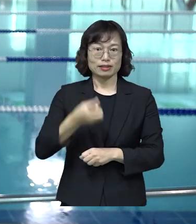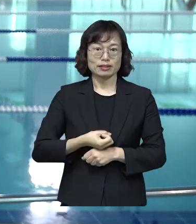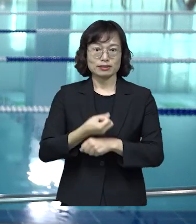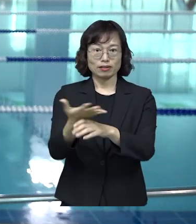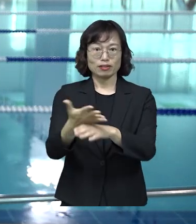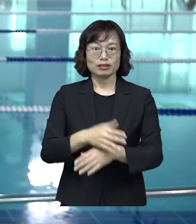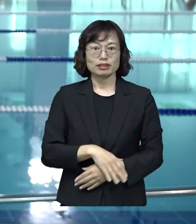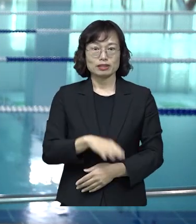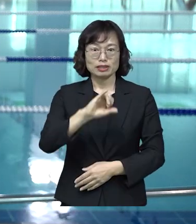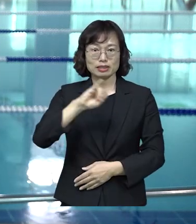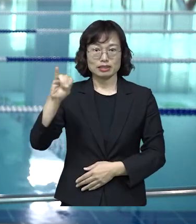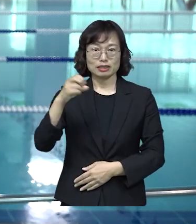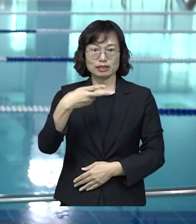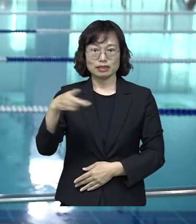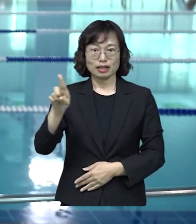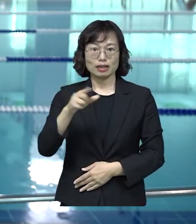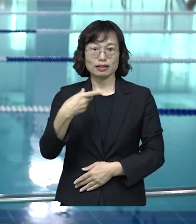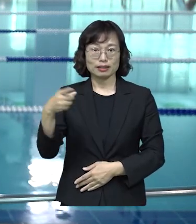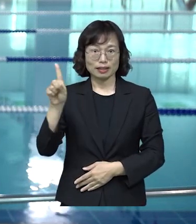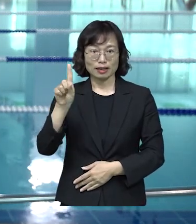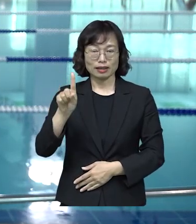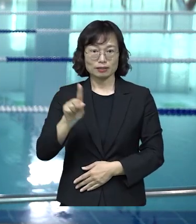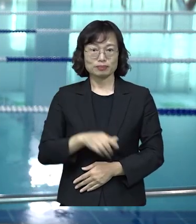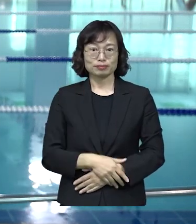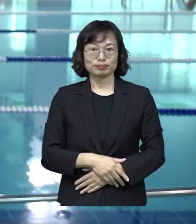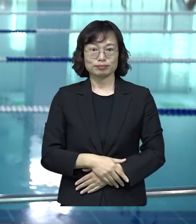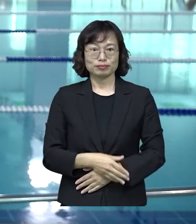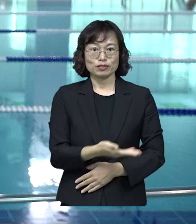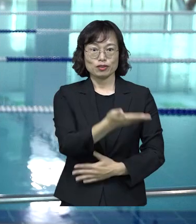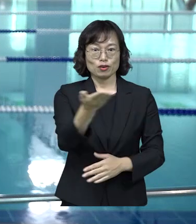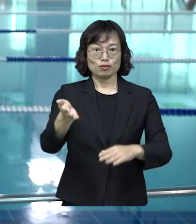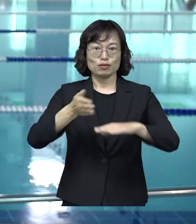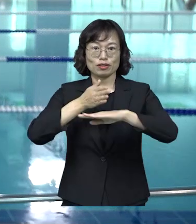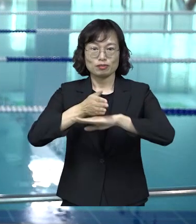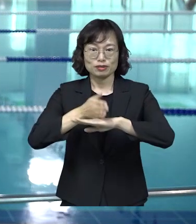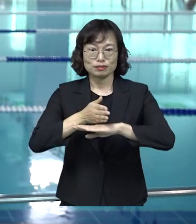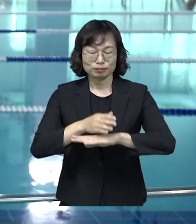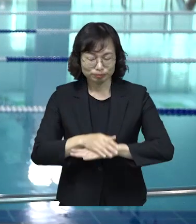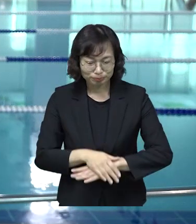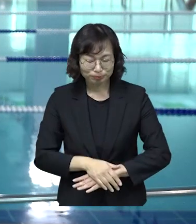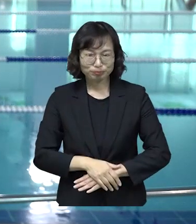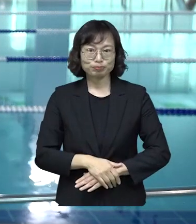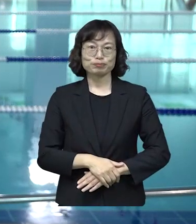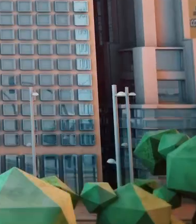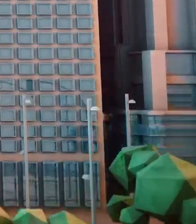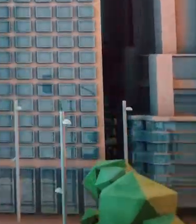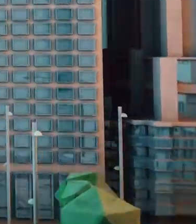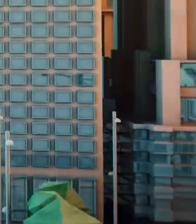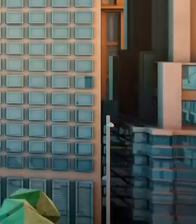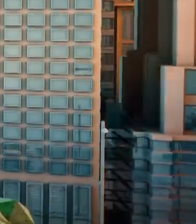이야기를 전하는 양산 팩토리의 팩트지기 이다나였습니다. 시청해주신 여러분 고맙습니다.